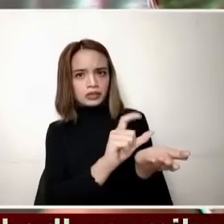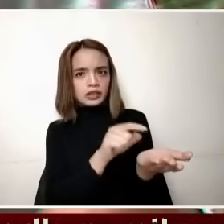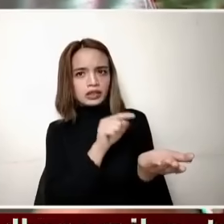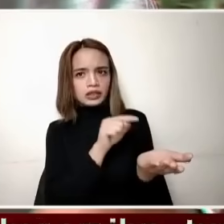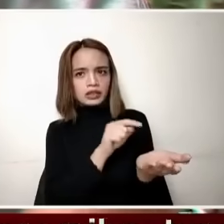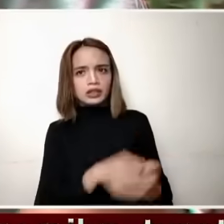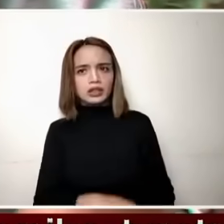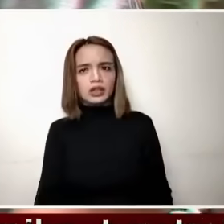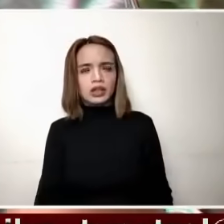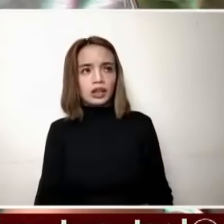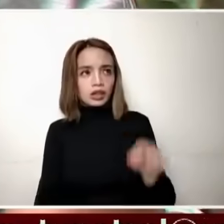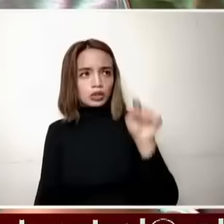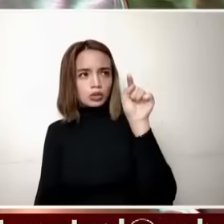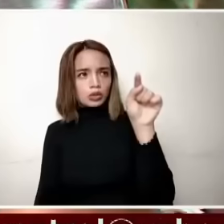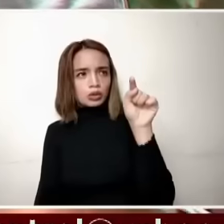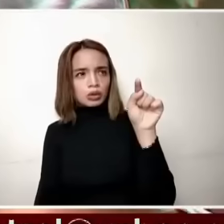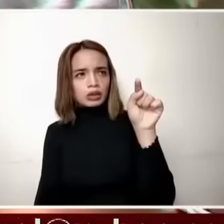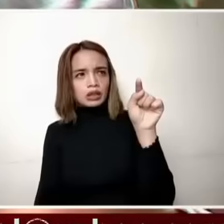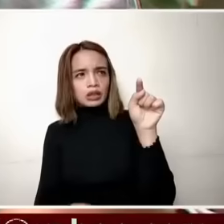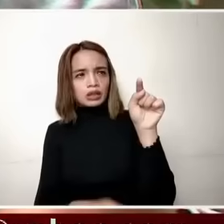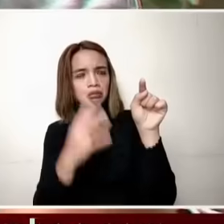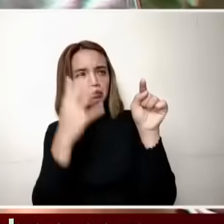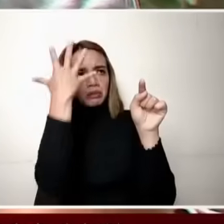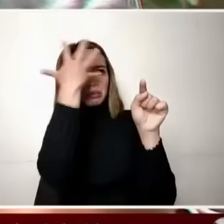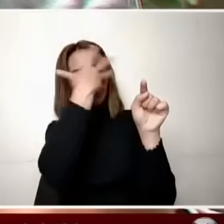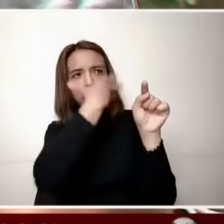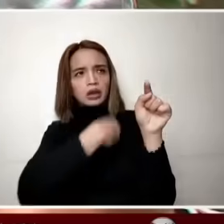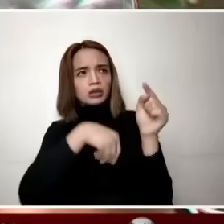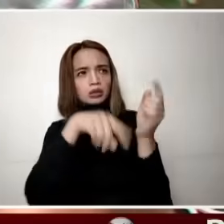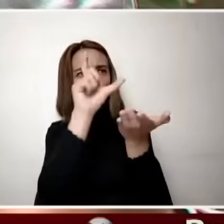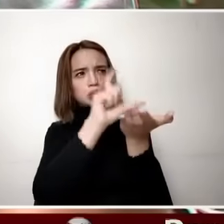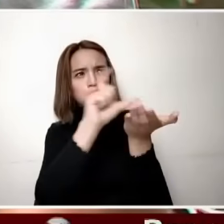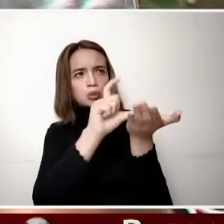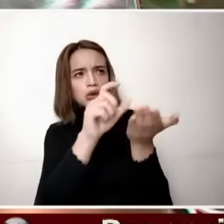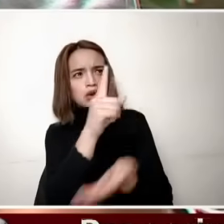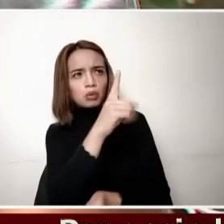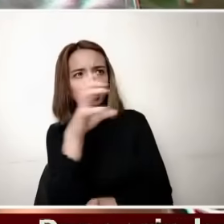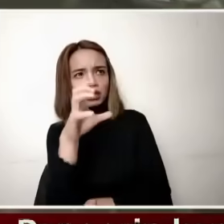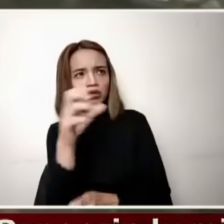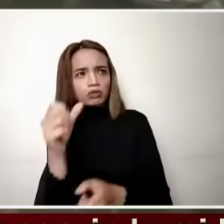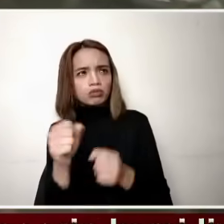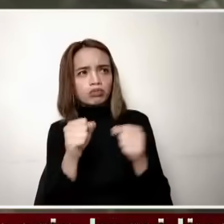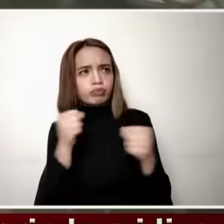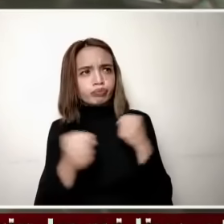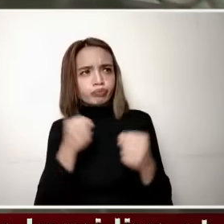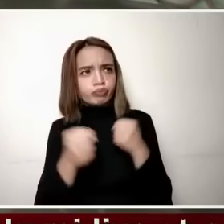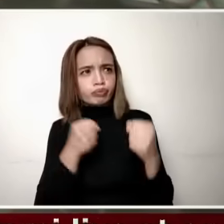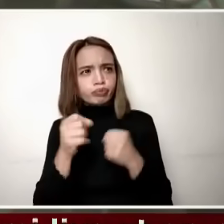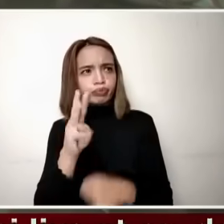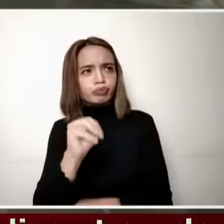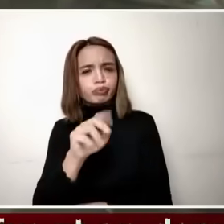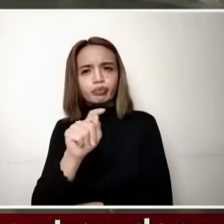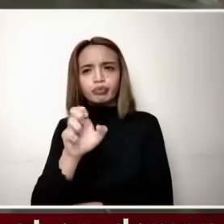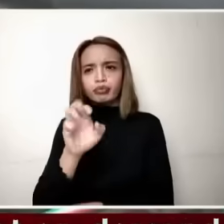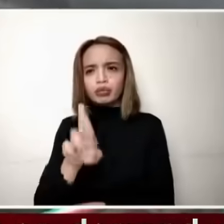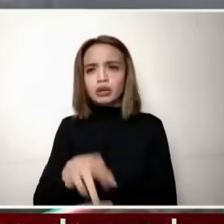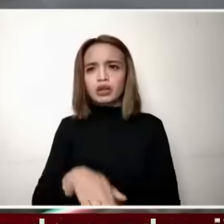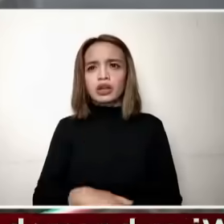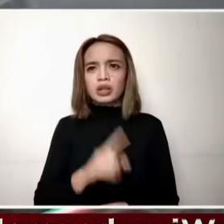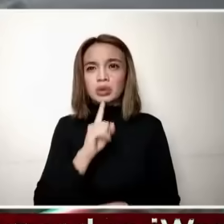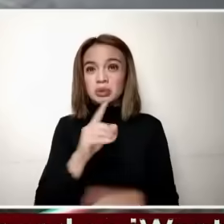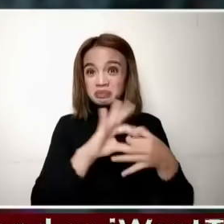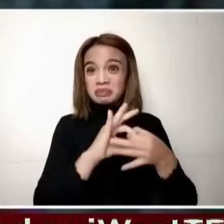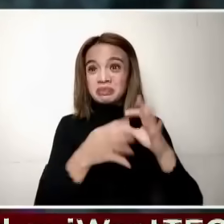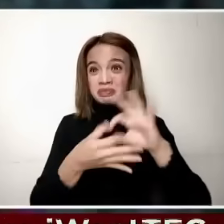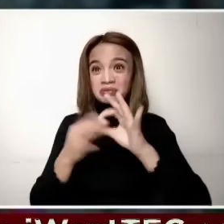I have a very nice shot of this thing. 100 meter run eh. Yun ang talagang ano ng Olympics eh. Yung